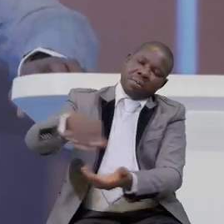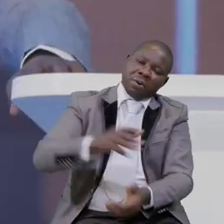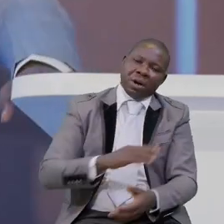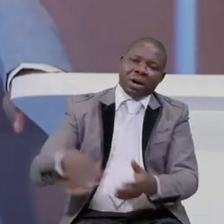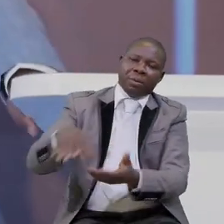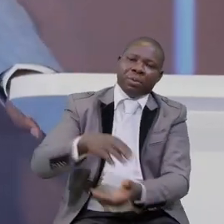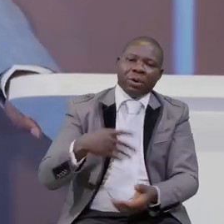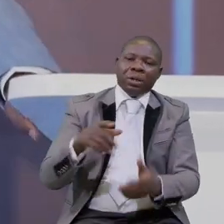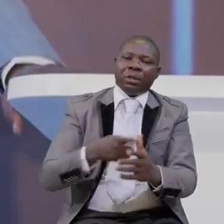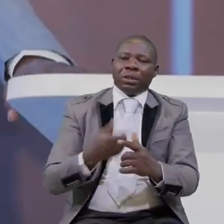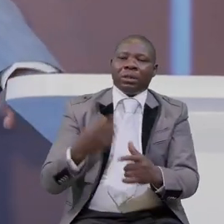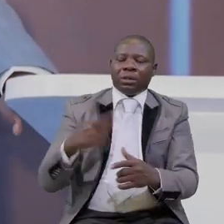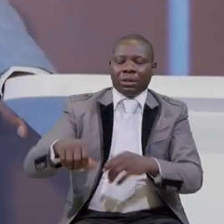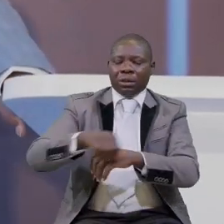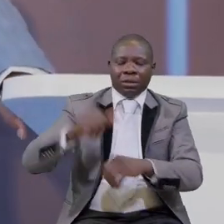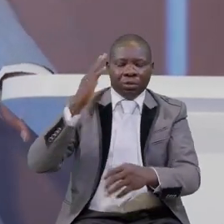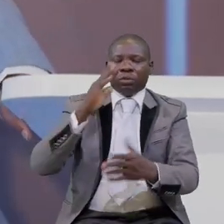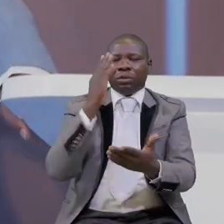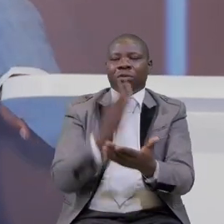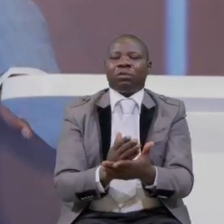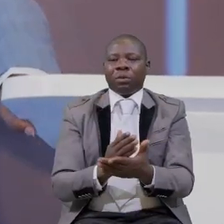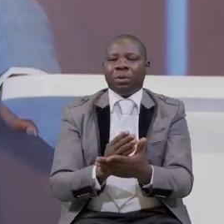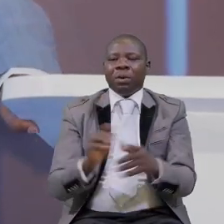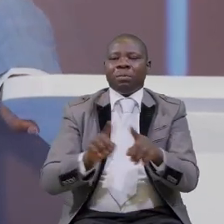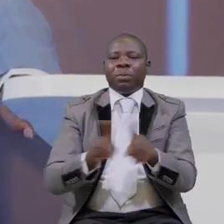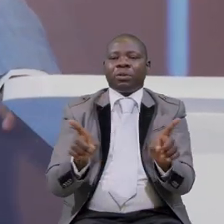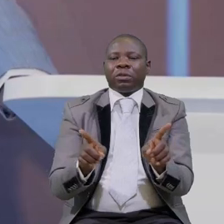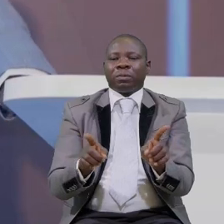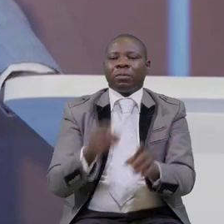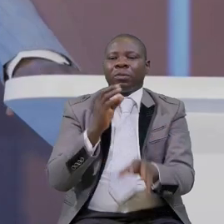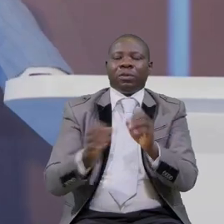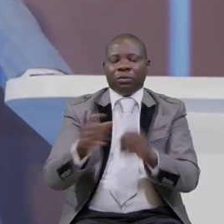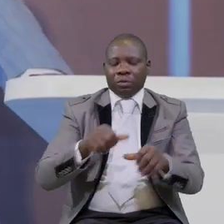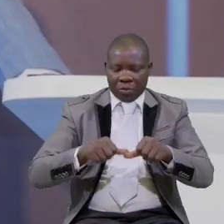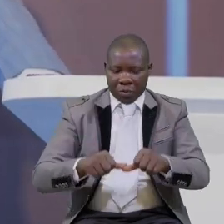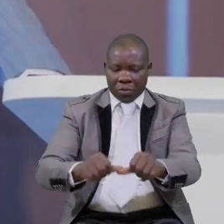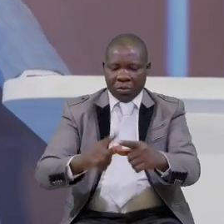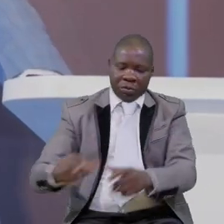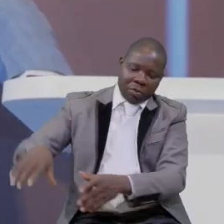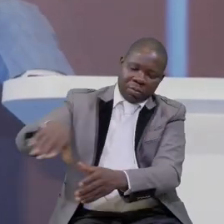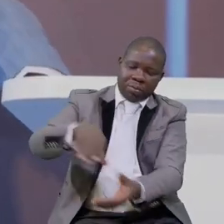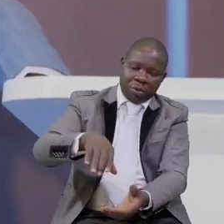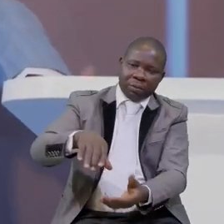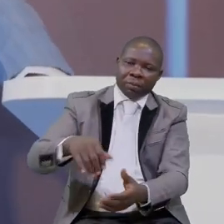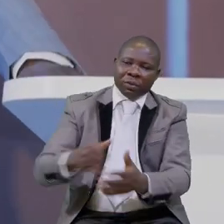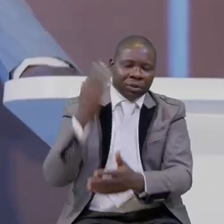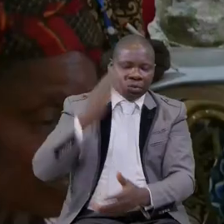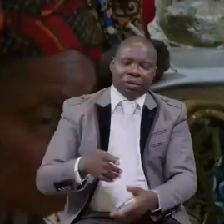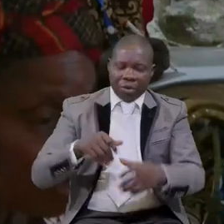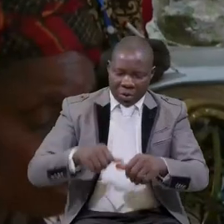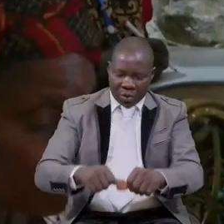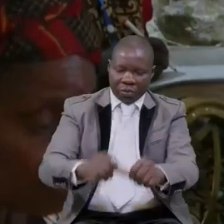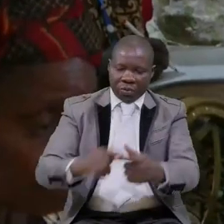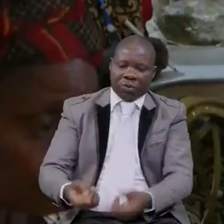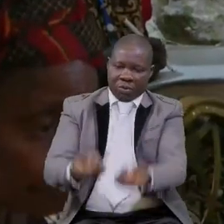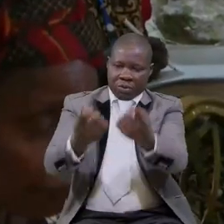verser, l'onction s'arrête. Mais, si tu continues à verser, continue à déverser, ça